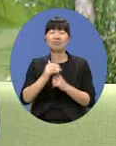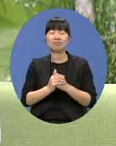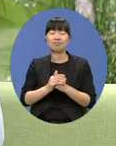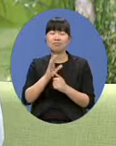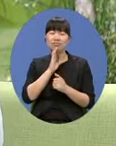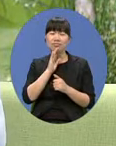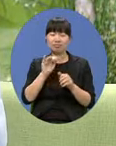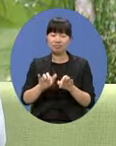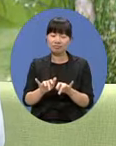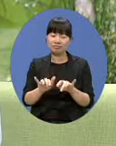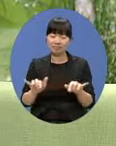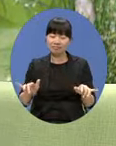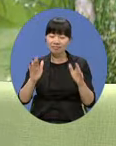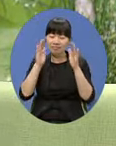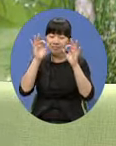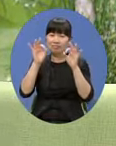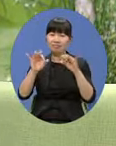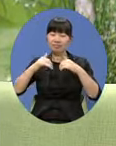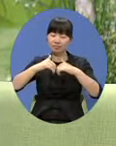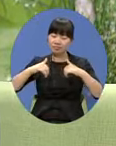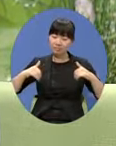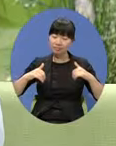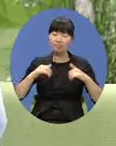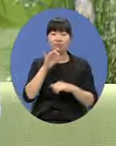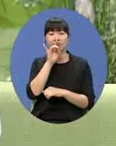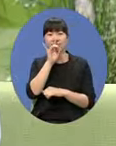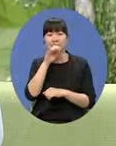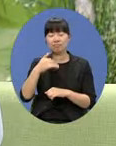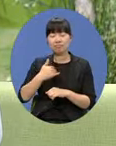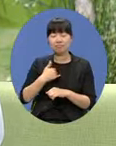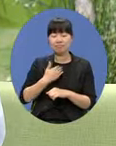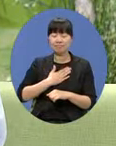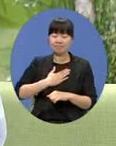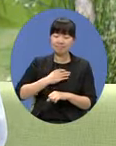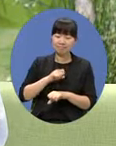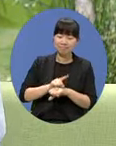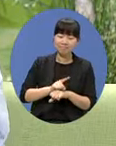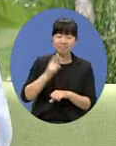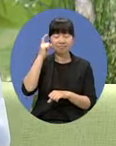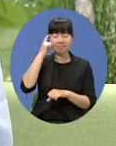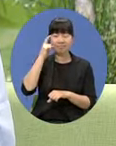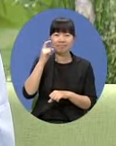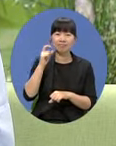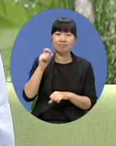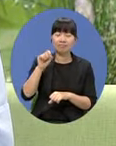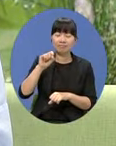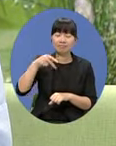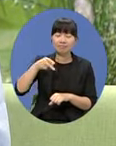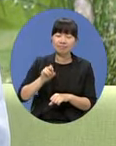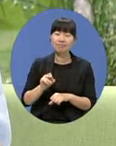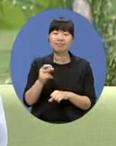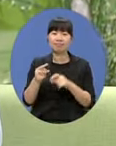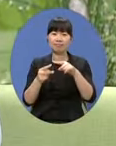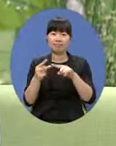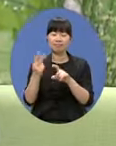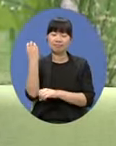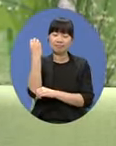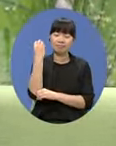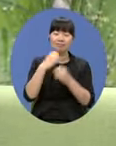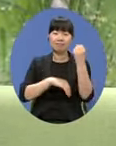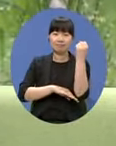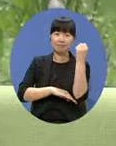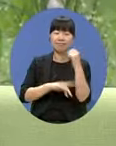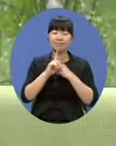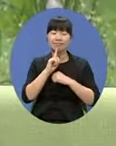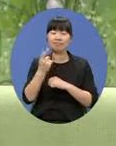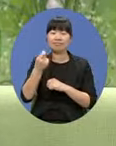진짜 피아노와 공부를 보면 따로 떼어놓을 수 없이 나한테는 감성과 이성의 두 가지 기둥이다라고 얘기를 했는데 선생님 역시 공부하는 데